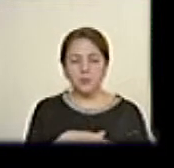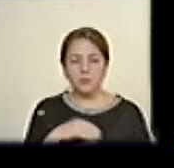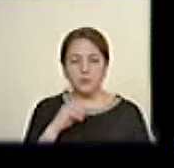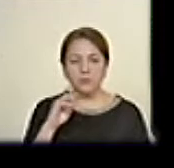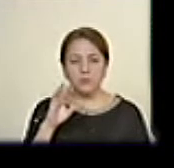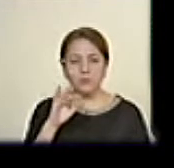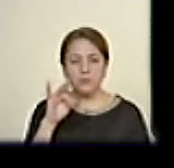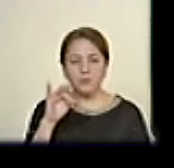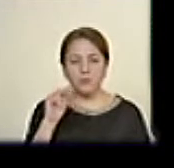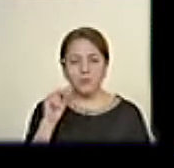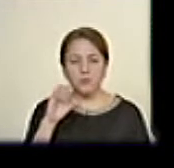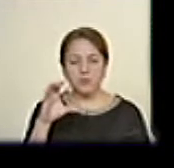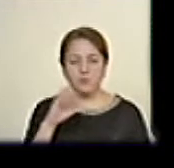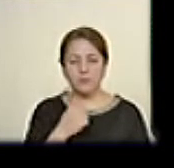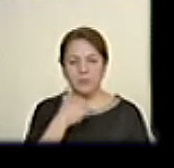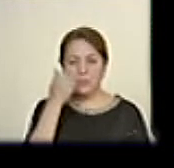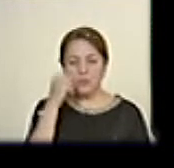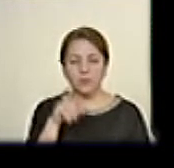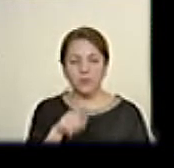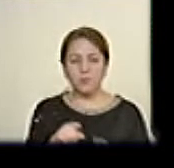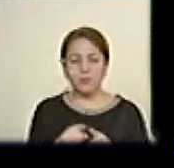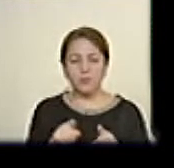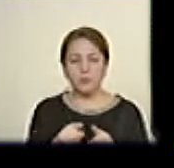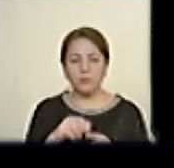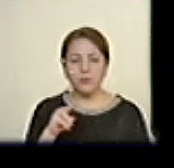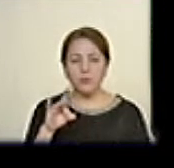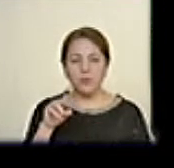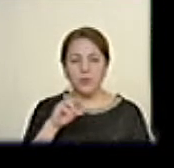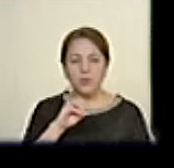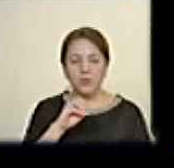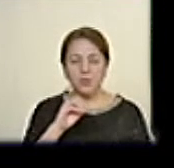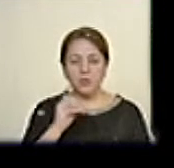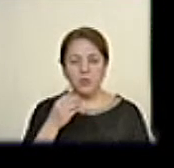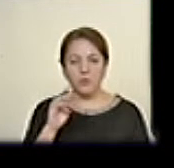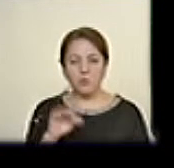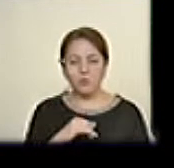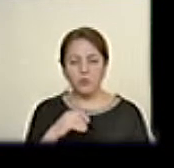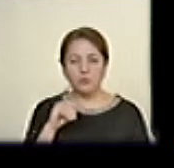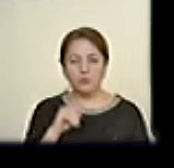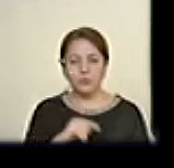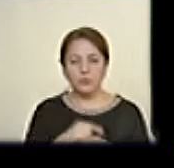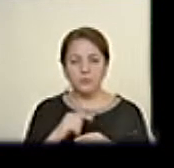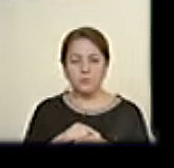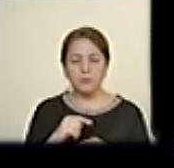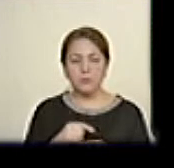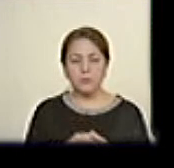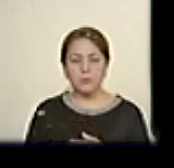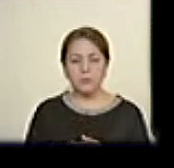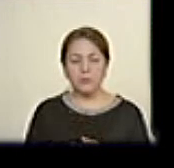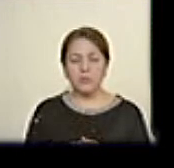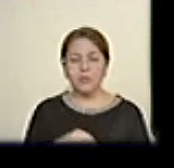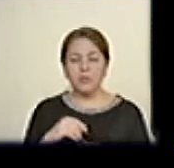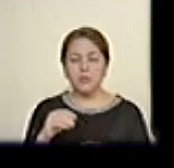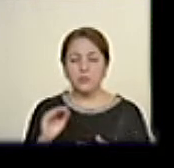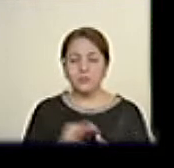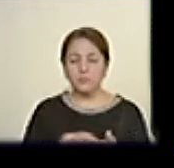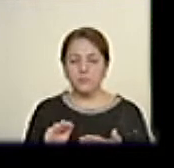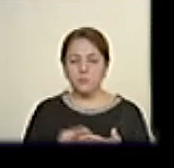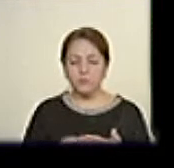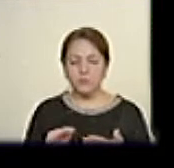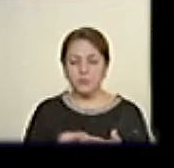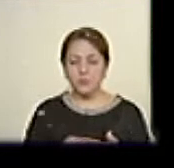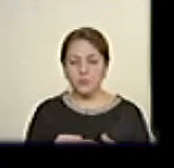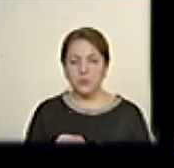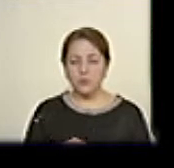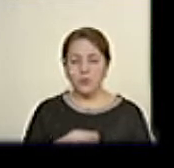Благодаря такому приему чувствуется преемственность есенинского творчества, ведь он сам вырос в деревне